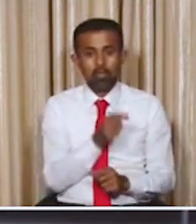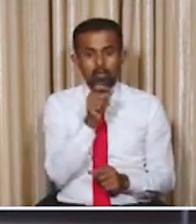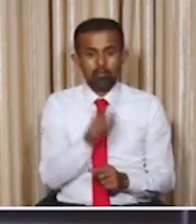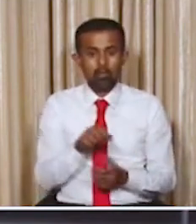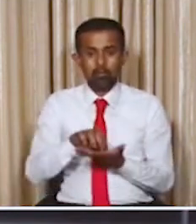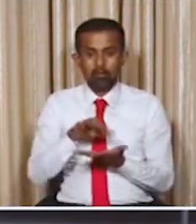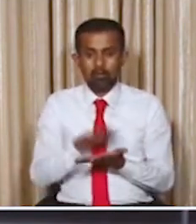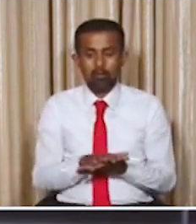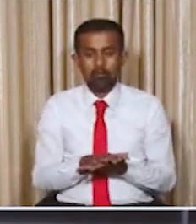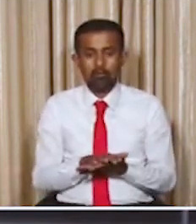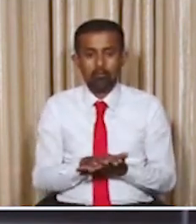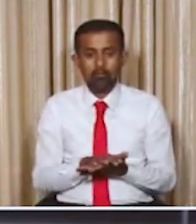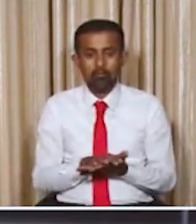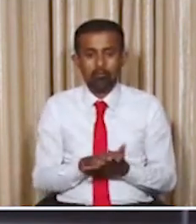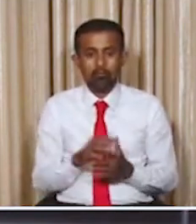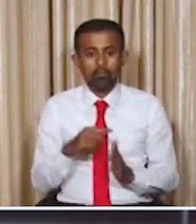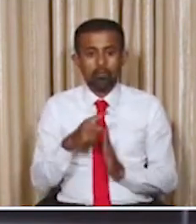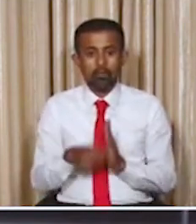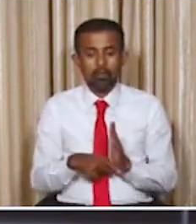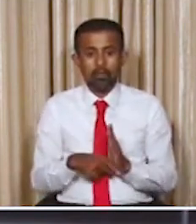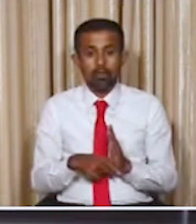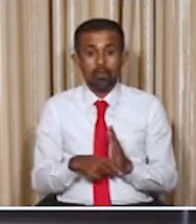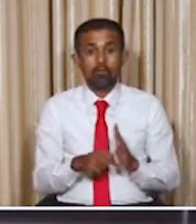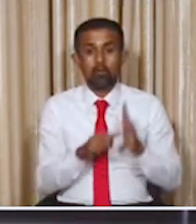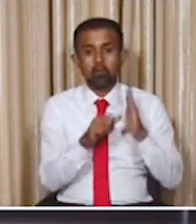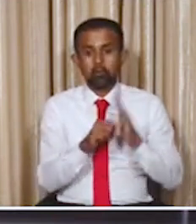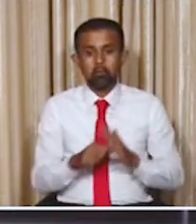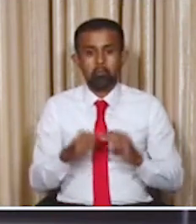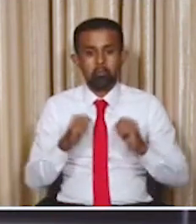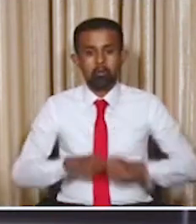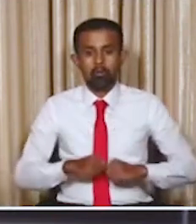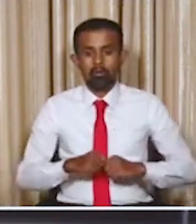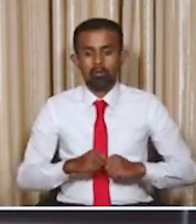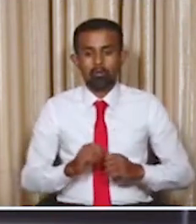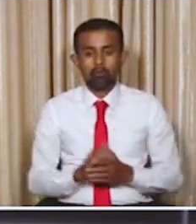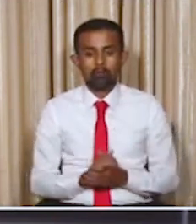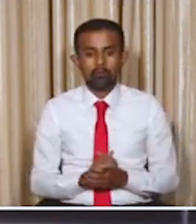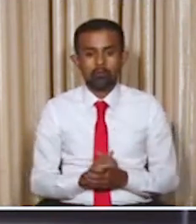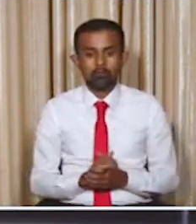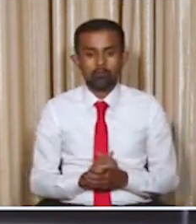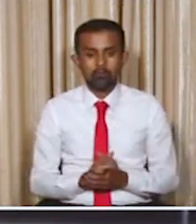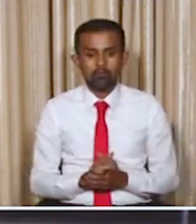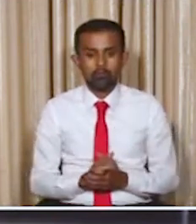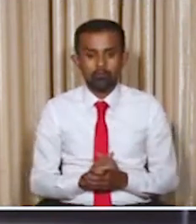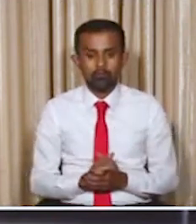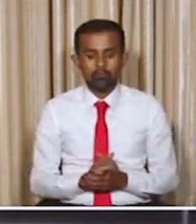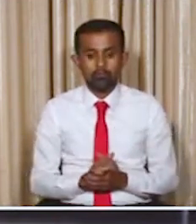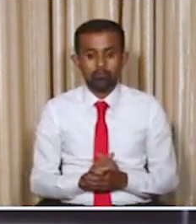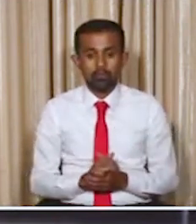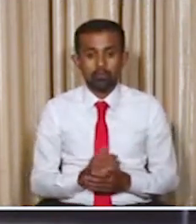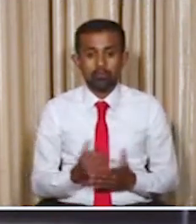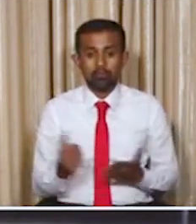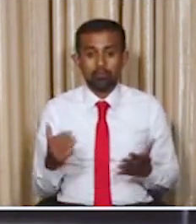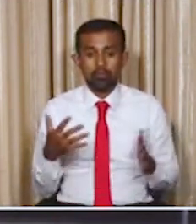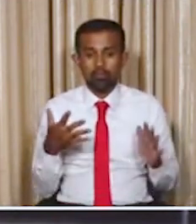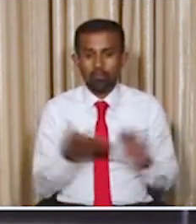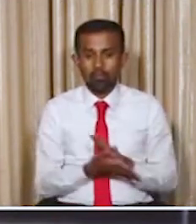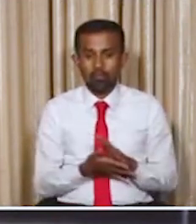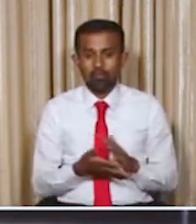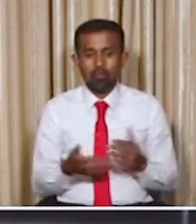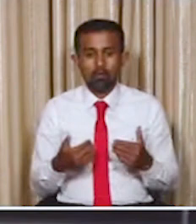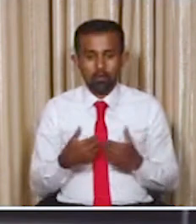තීරණය කරනවා මේ රට ඩිෆෝල්ට් කරන්න. බැංකලොත් කරන්න. ඒ වෙච්ච ඩැමේජ් එක